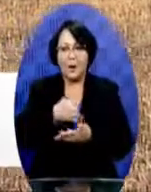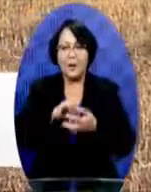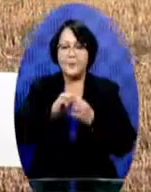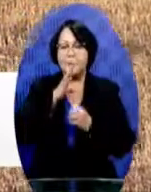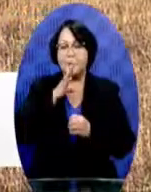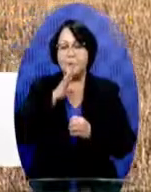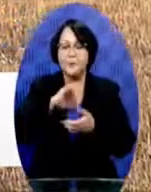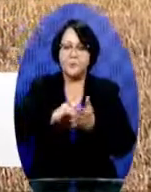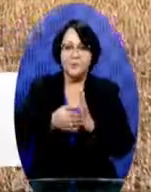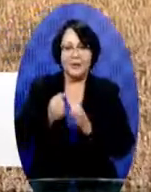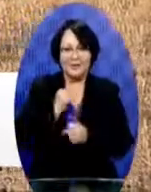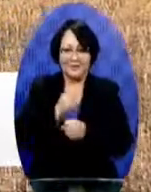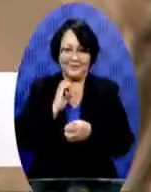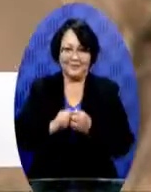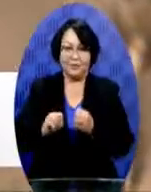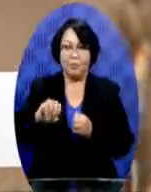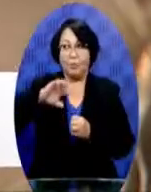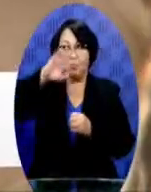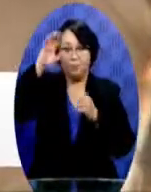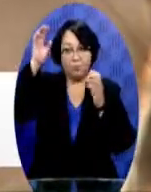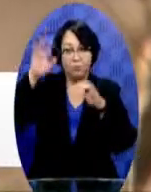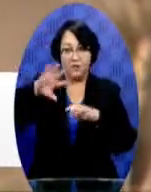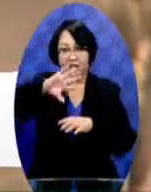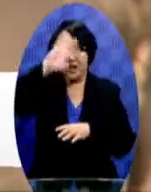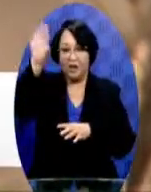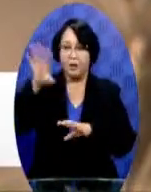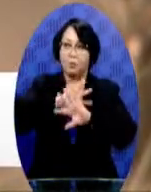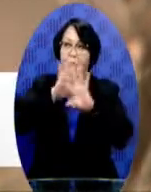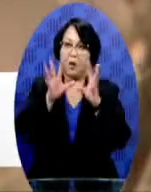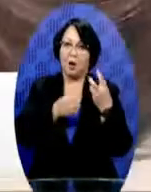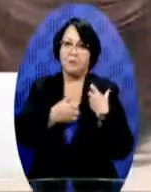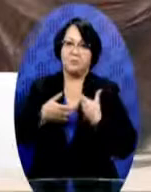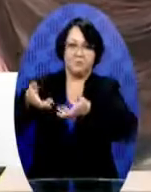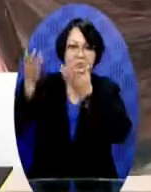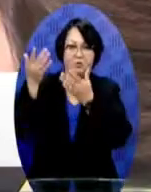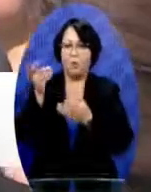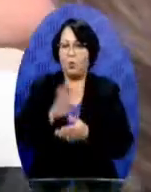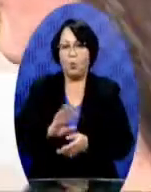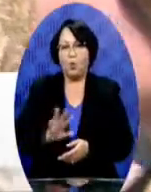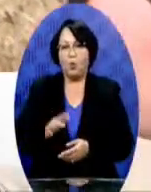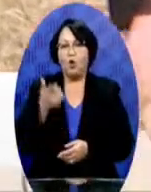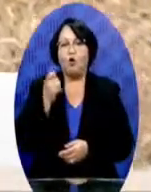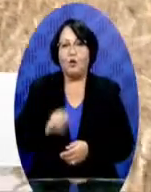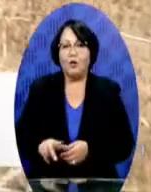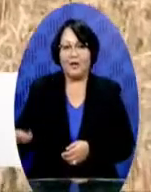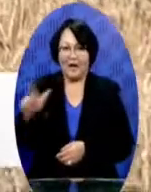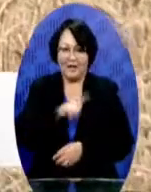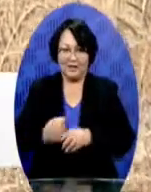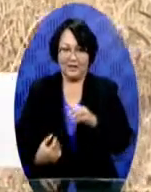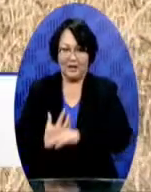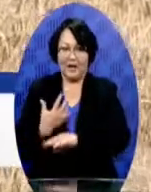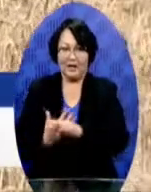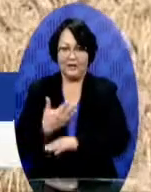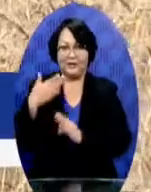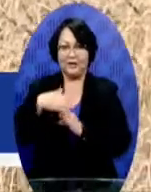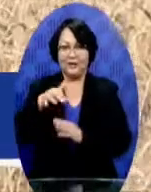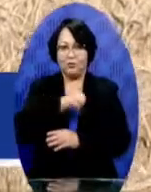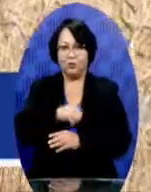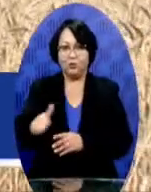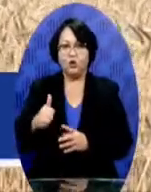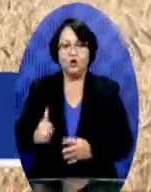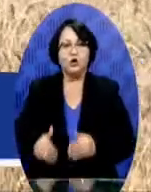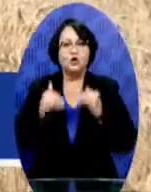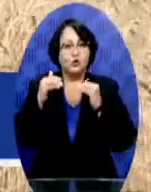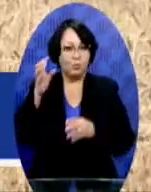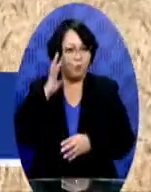хэмжээний ургац авахын тулд тэд тэнгэр хангаад бүхнийг даатгаагүй. Газар тариалгын тогтвортой өгжил гэсэн бодлого гаргасан.